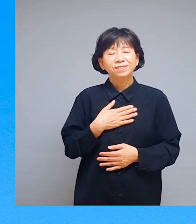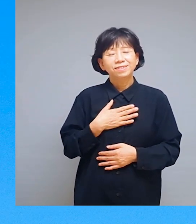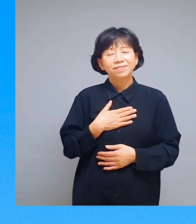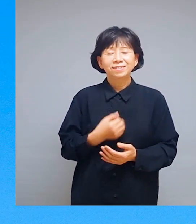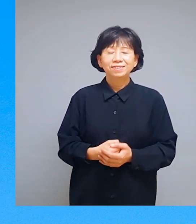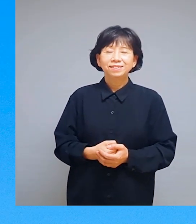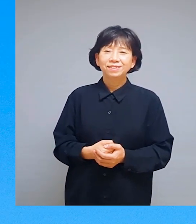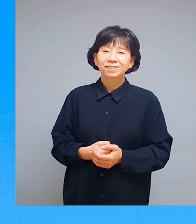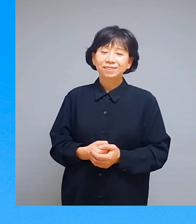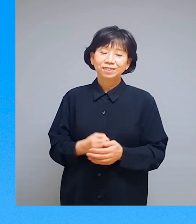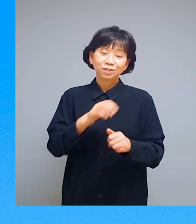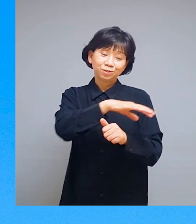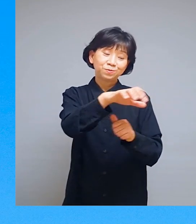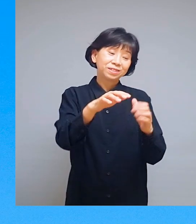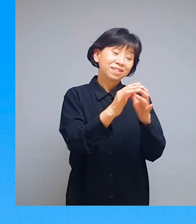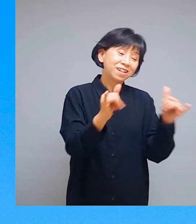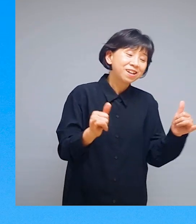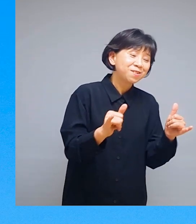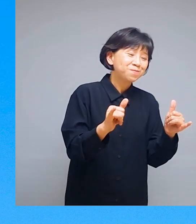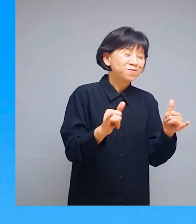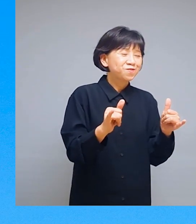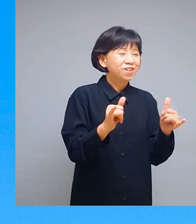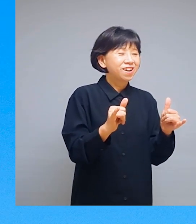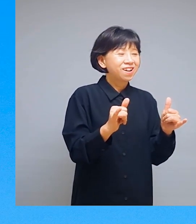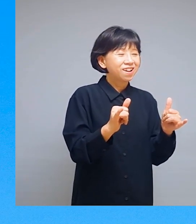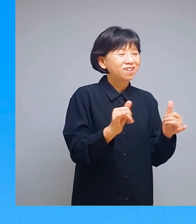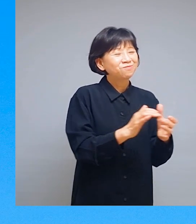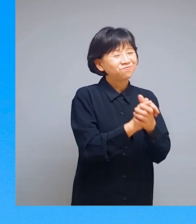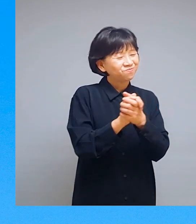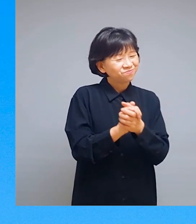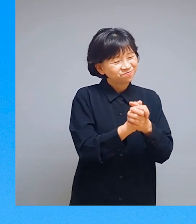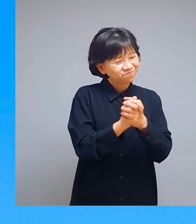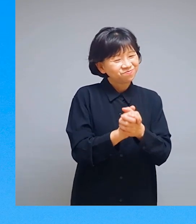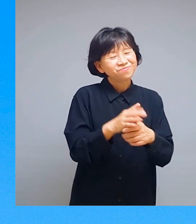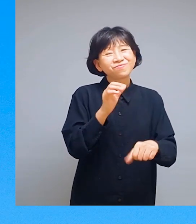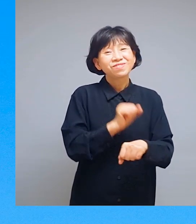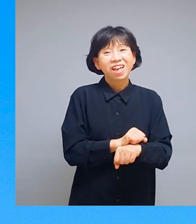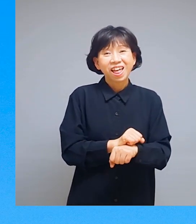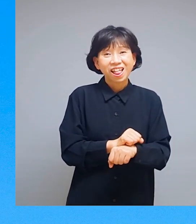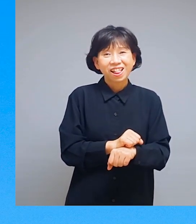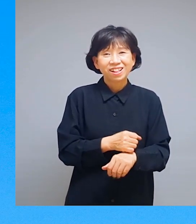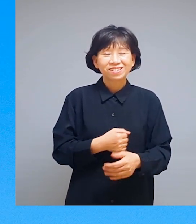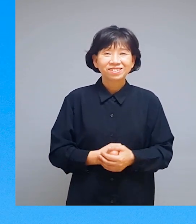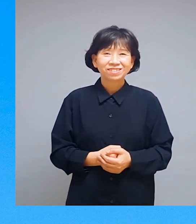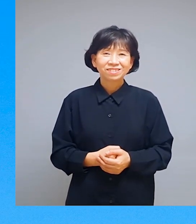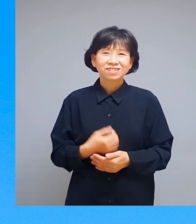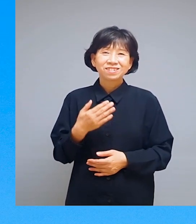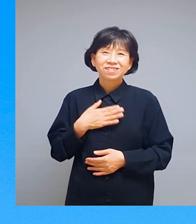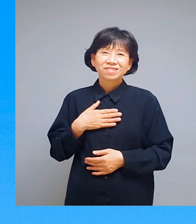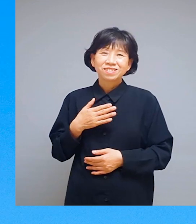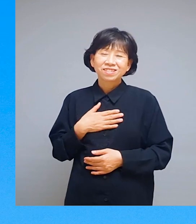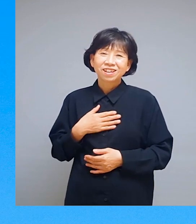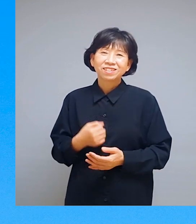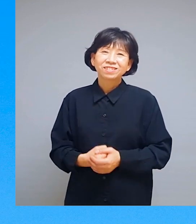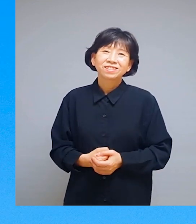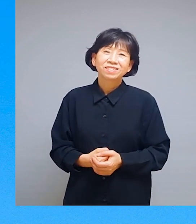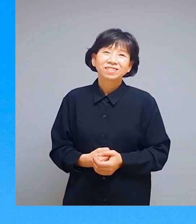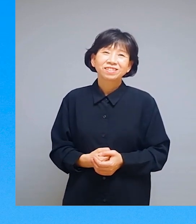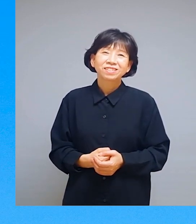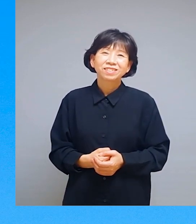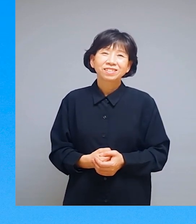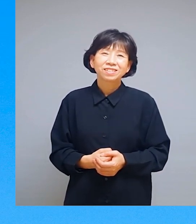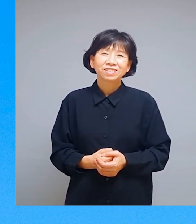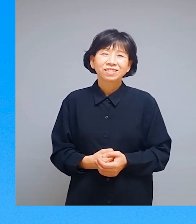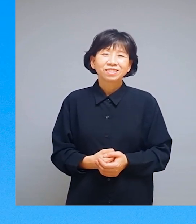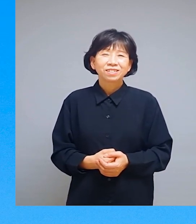나는 주변의 사람들하고 너무 잘 지내. 우리 어른들은 죄송합니다. 난 대문자 2라